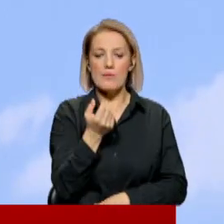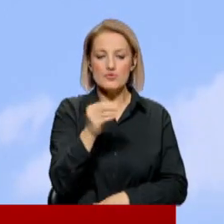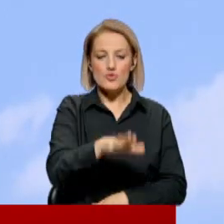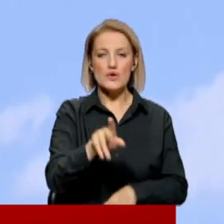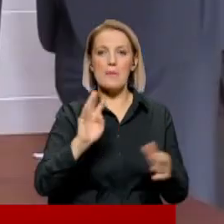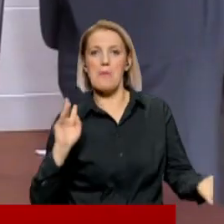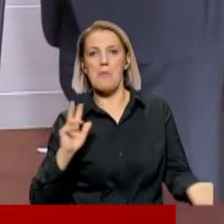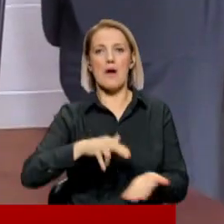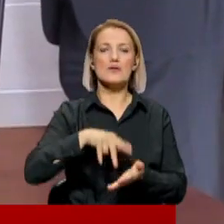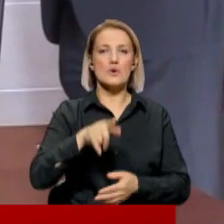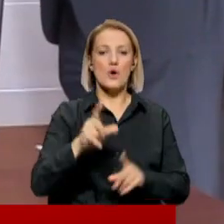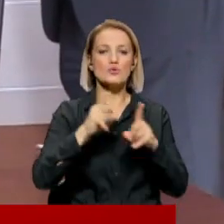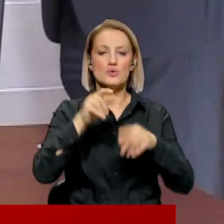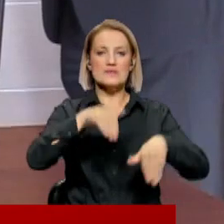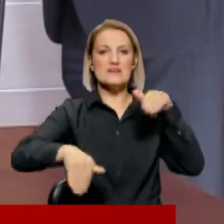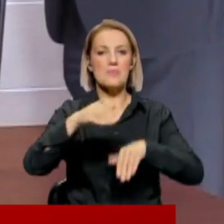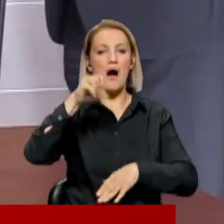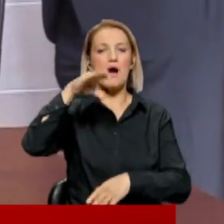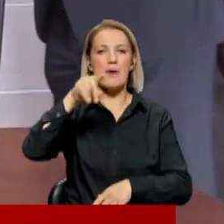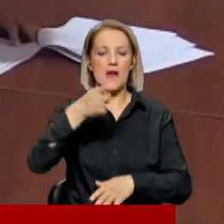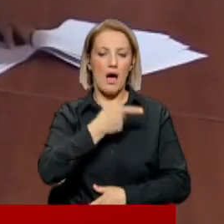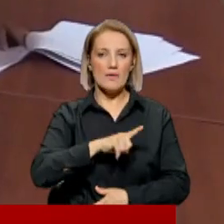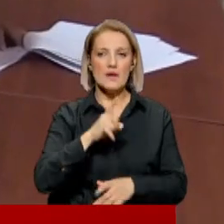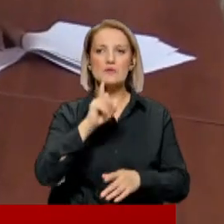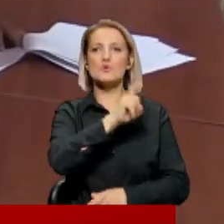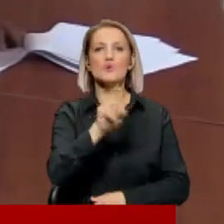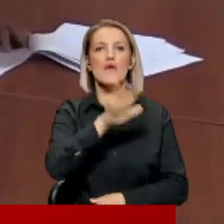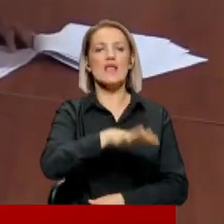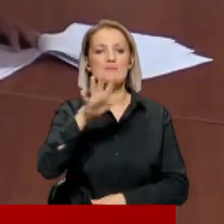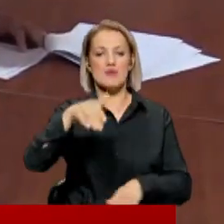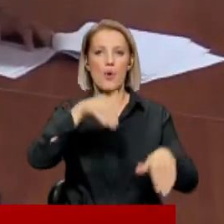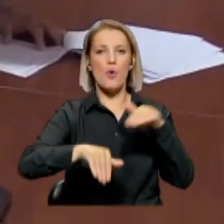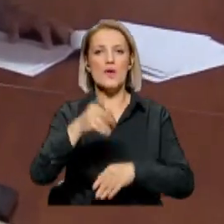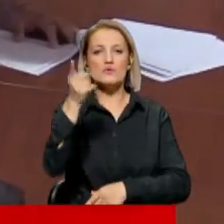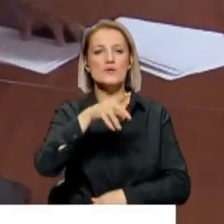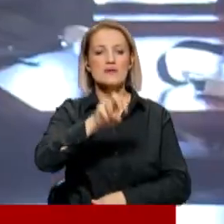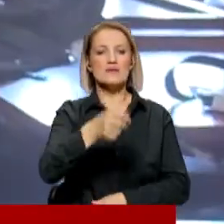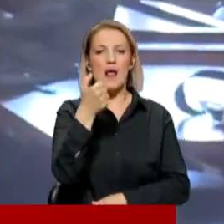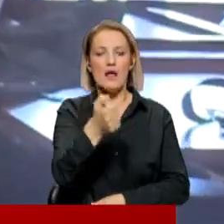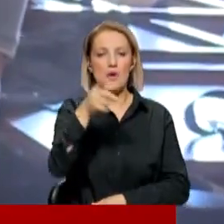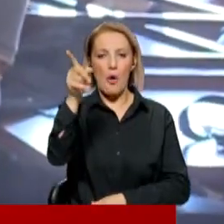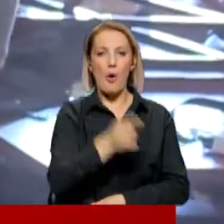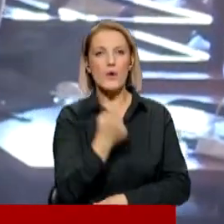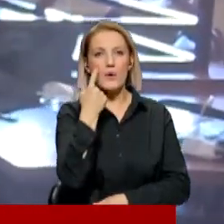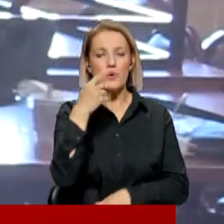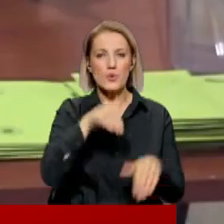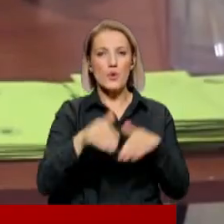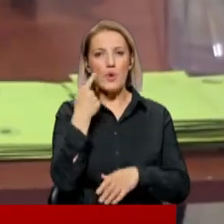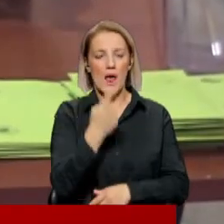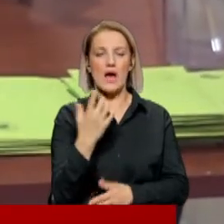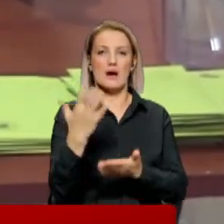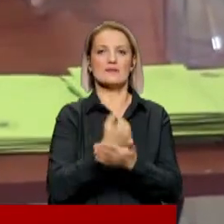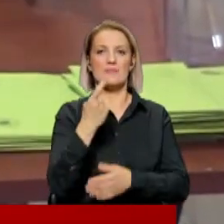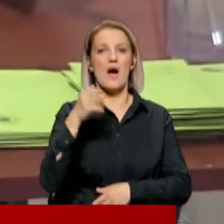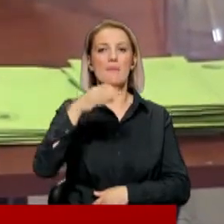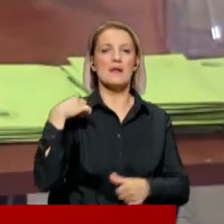ayağa kaldırıyorlar. Dodurga seçimlerini AK Parti'nin adayı 955 oyla %86'lık oy oranıyla kazandı. AK